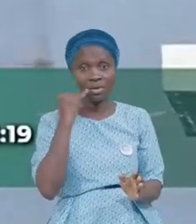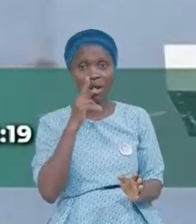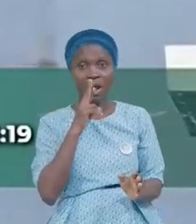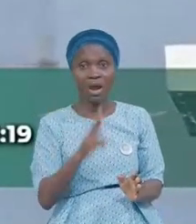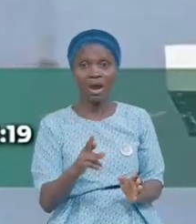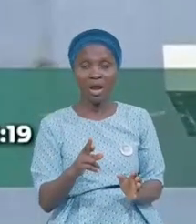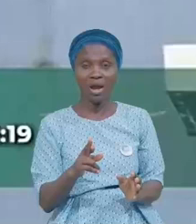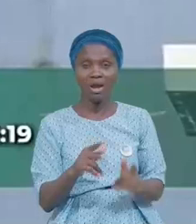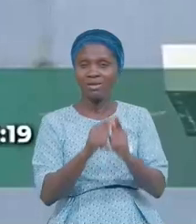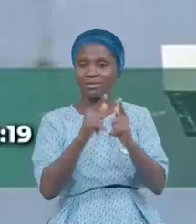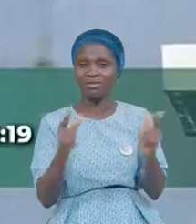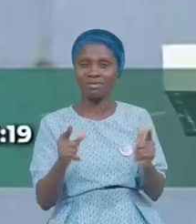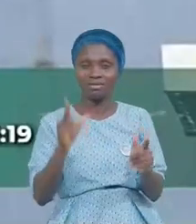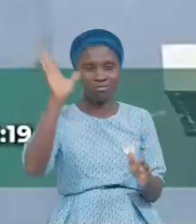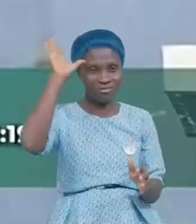enfants d'Israël